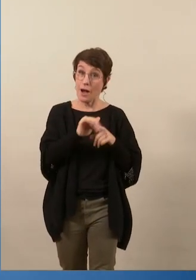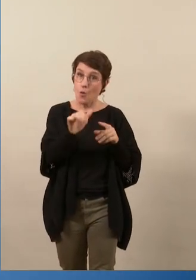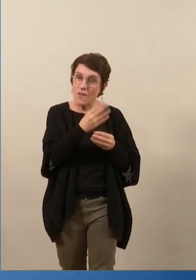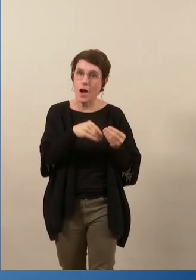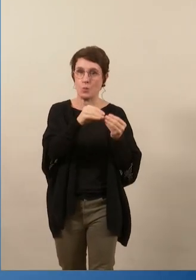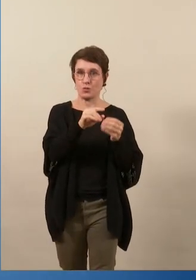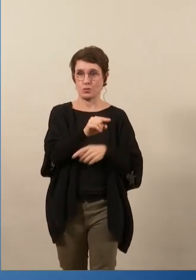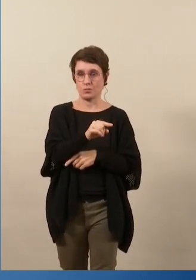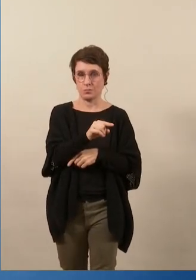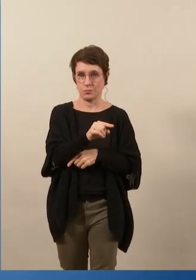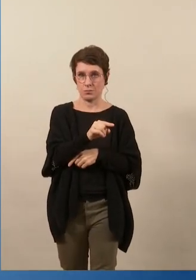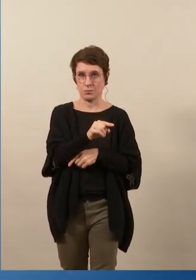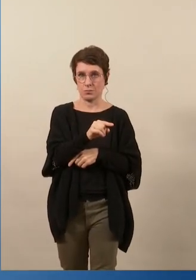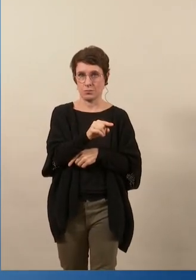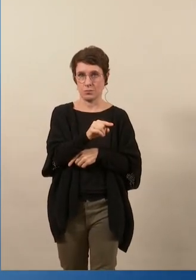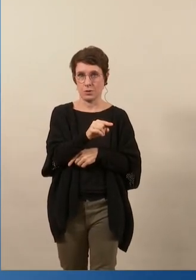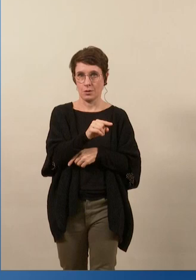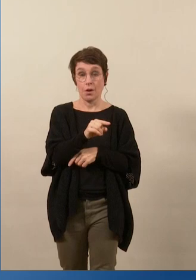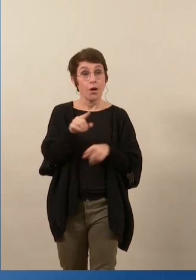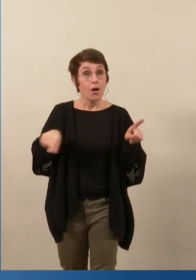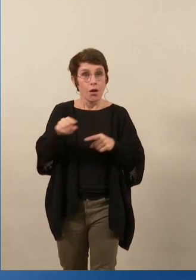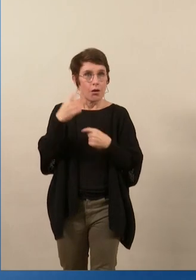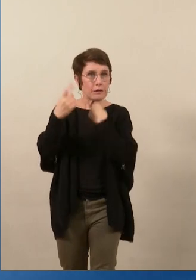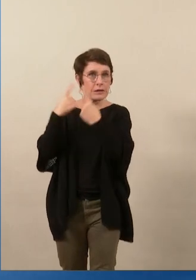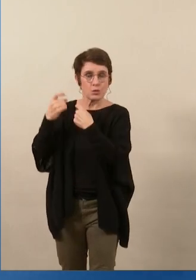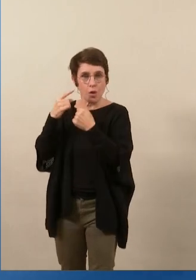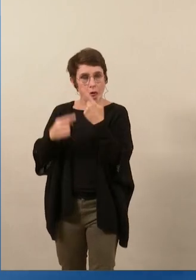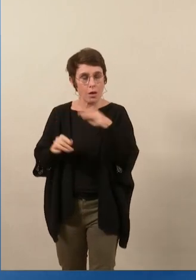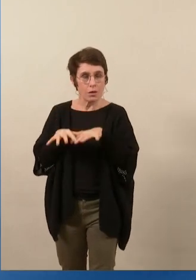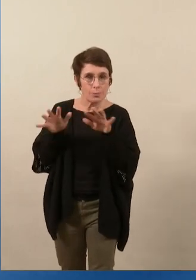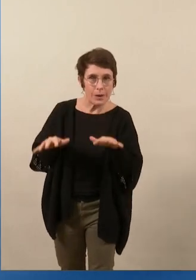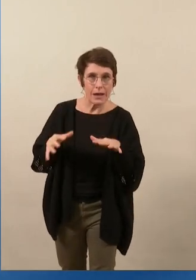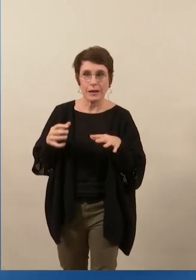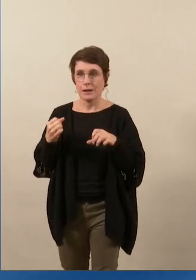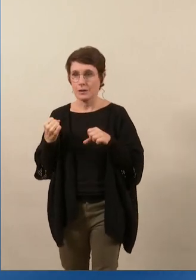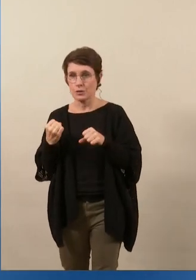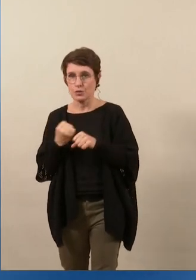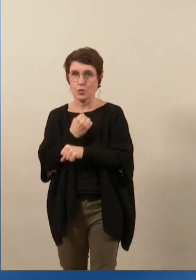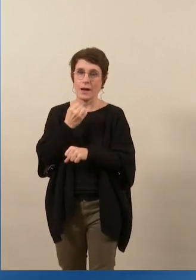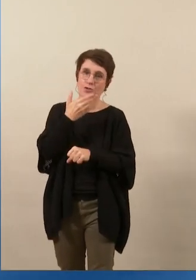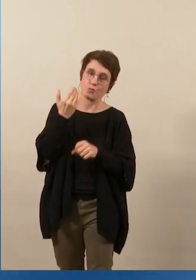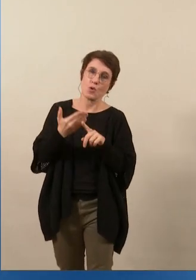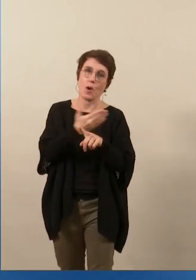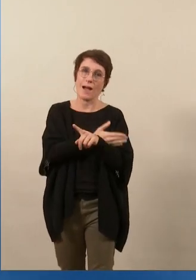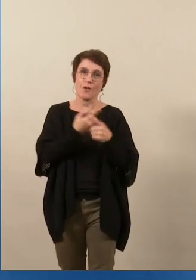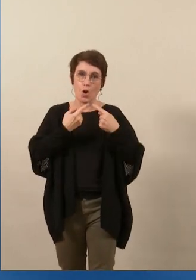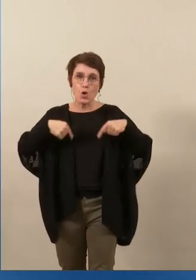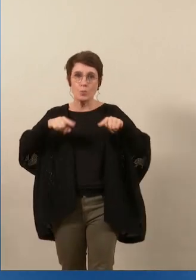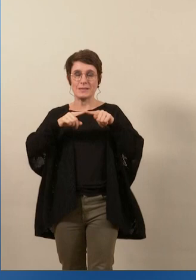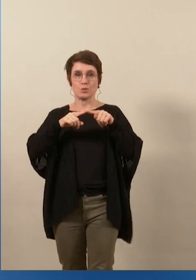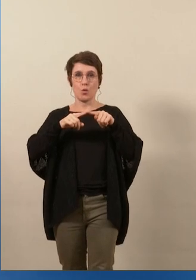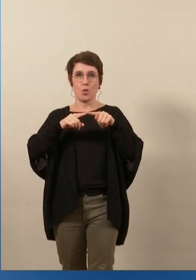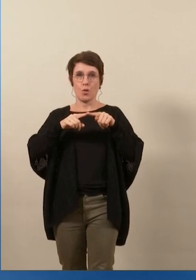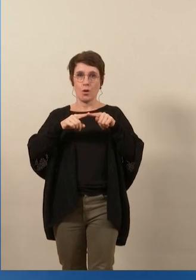plus je vais pas pouvoir il y a beaucoup de questions qui ont été posées qui auraient c'est dommage pu l'être en commission parce que des choses assez